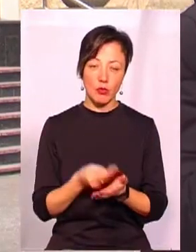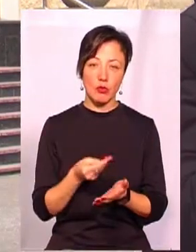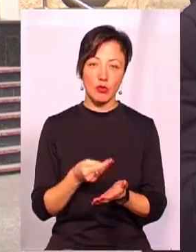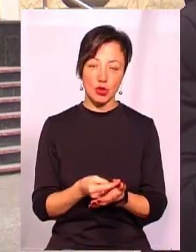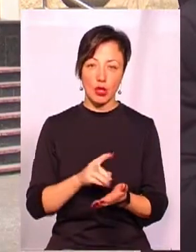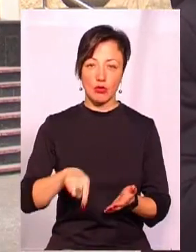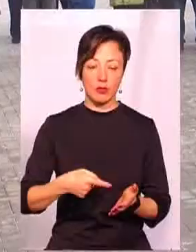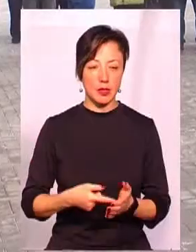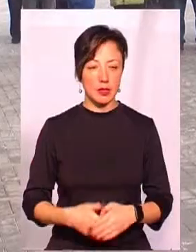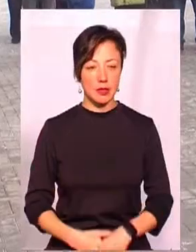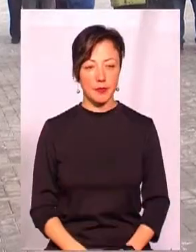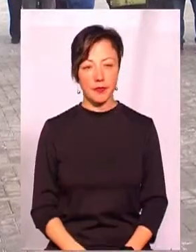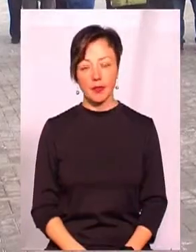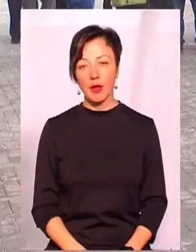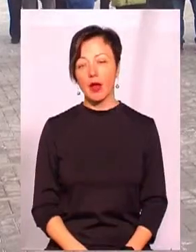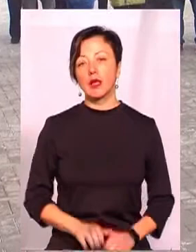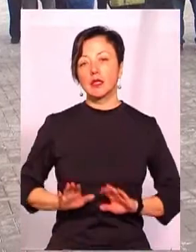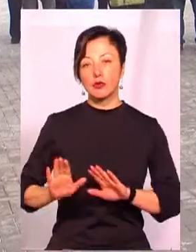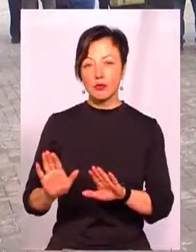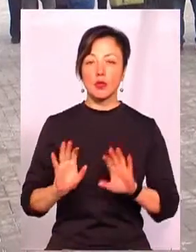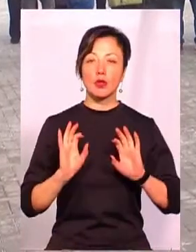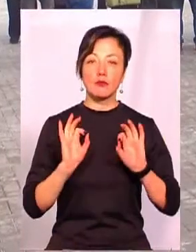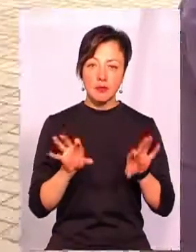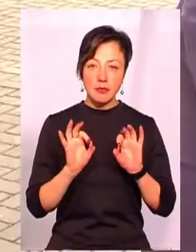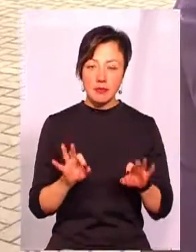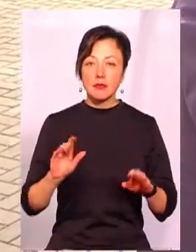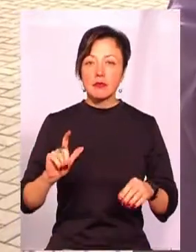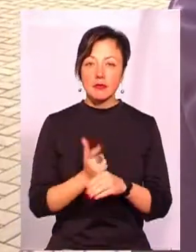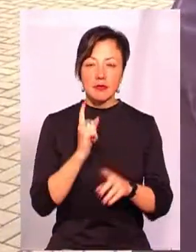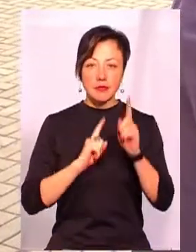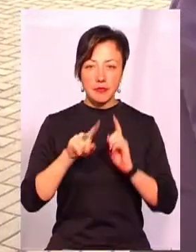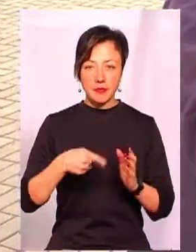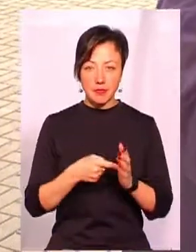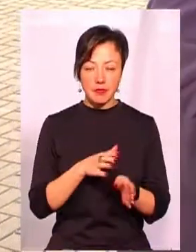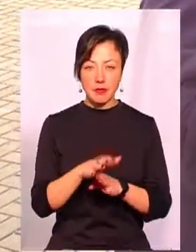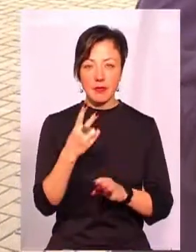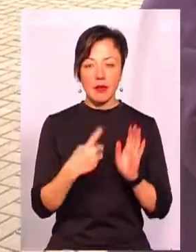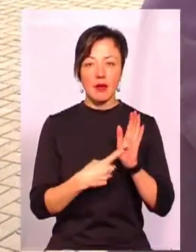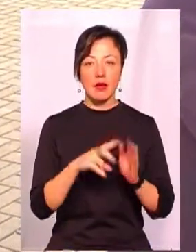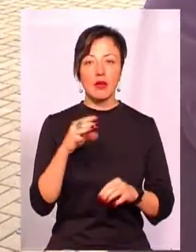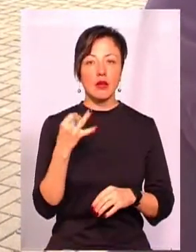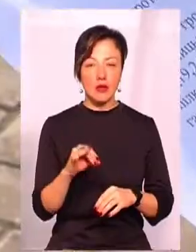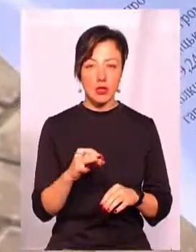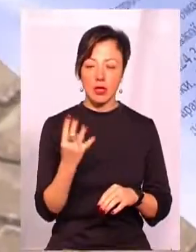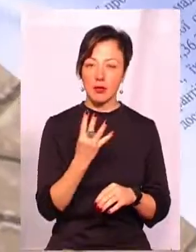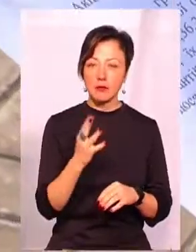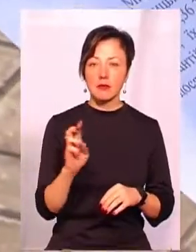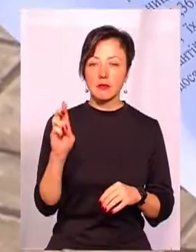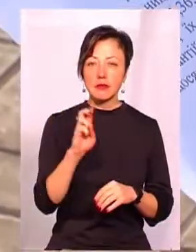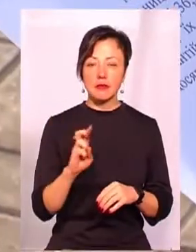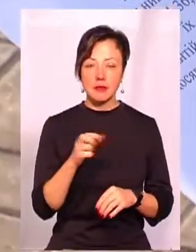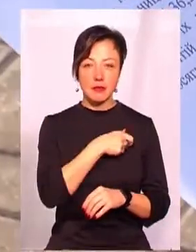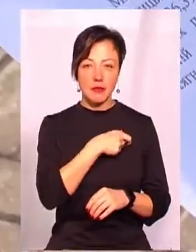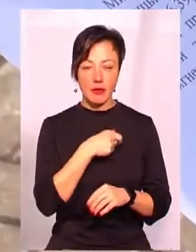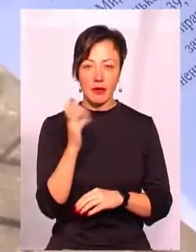податку до міського бюджету. Володимир Гончарук додає, на черговій сесії міської ради, яка відбудеться 26 лютого або 4 березня,